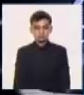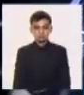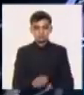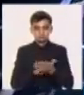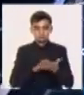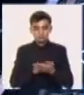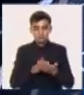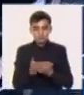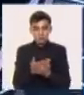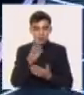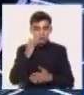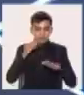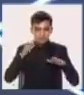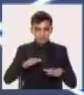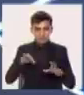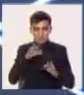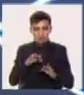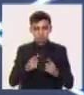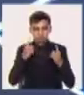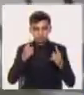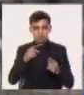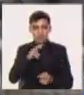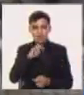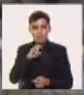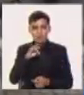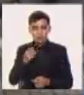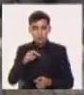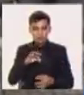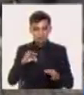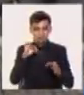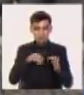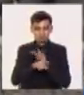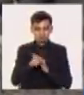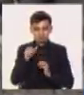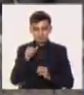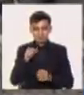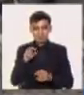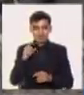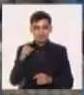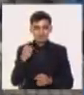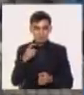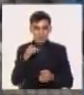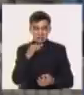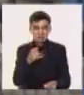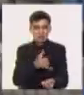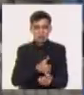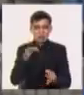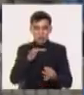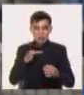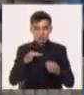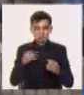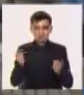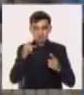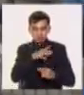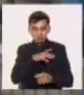Продолжаем выпуск. В Алматы ликвидировали крупнейшую лабораторию по производству синтетических наркотиков. Об этом заявили в Комитете национальной